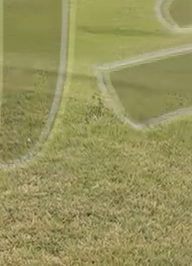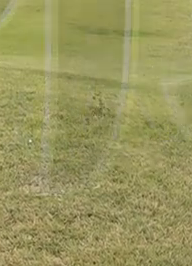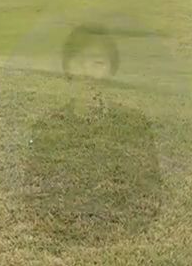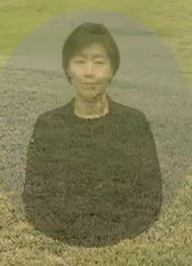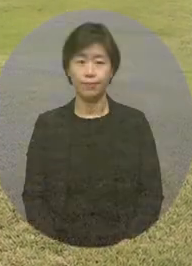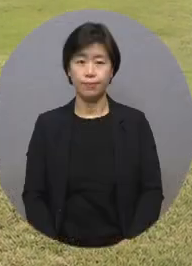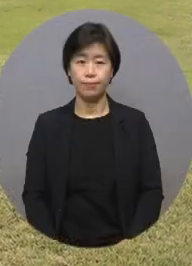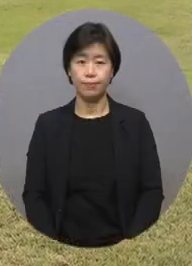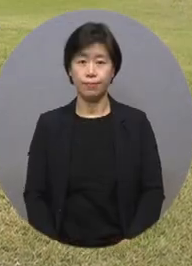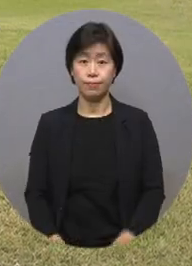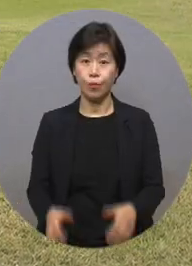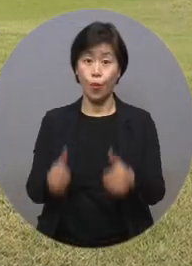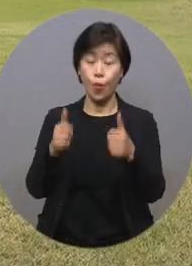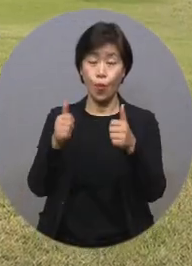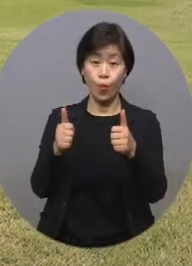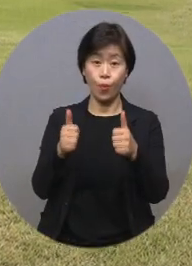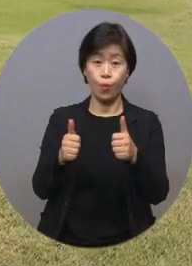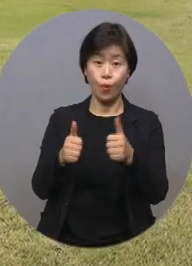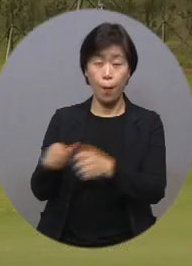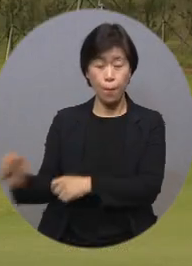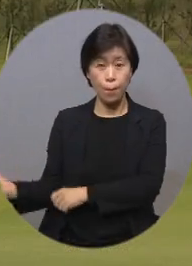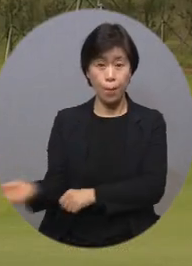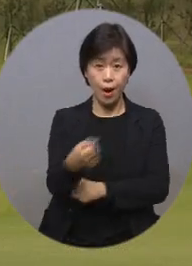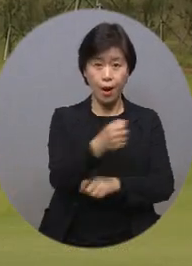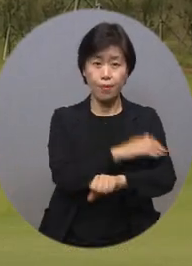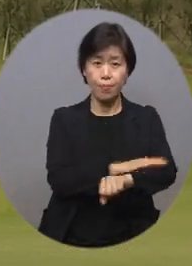나이스! 아이고,